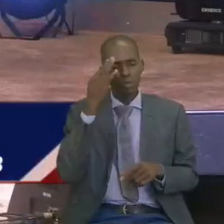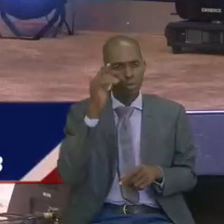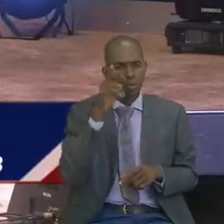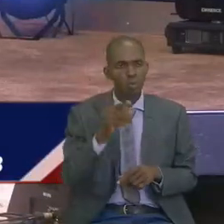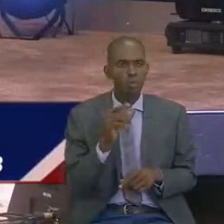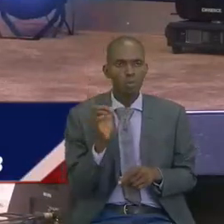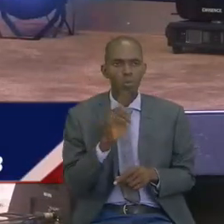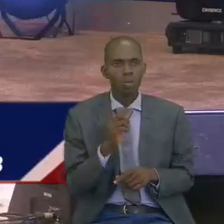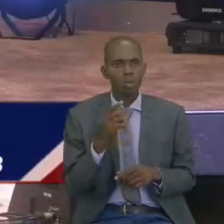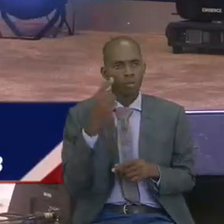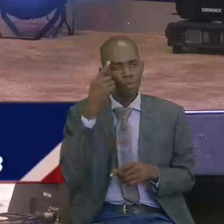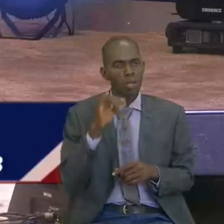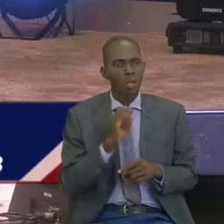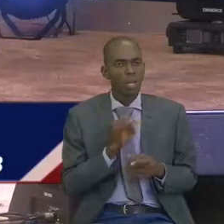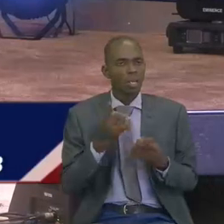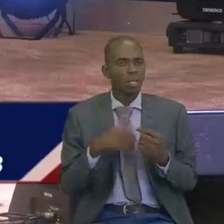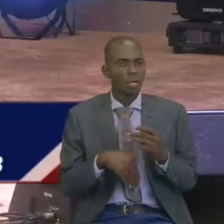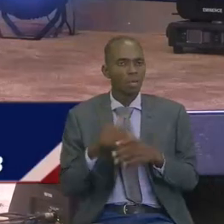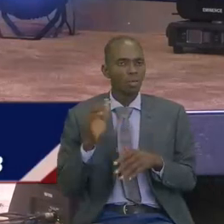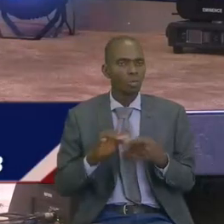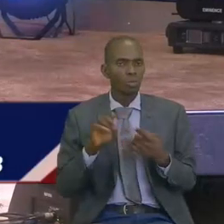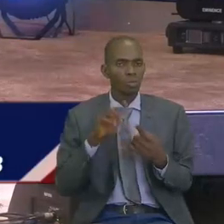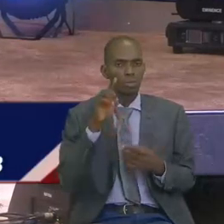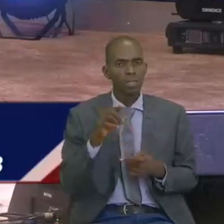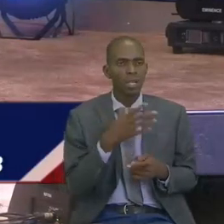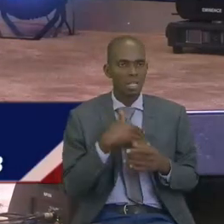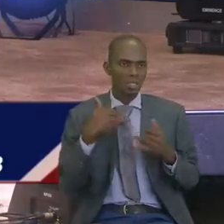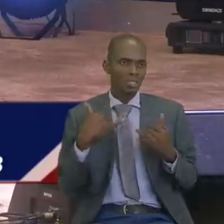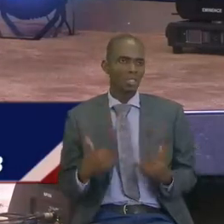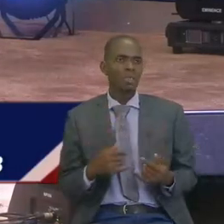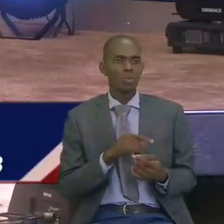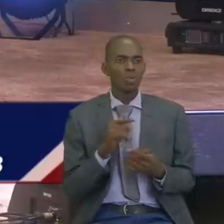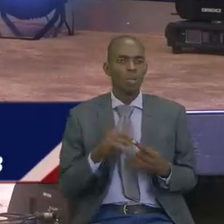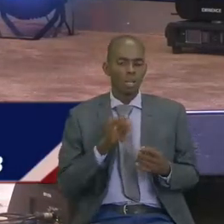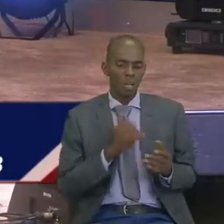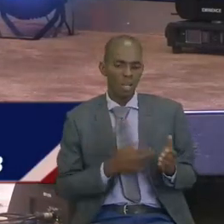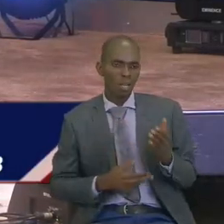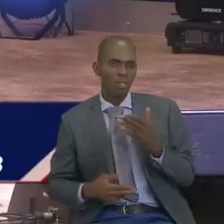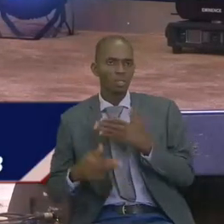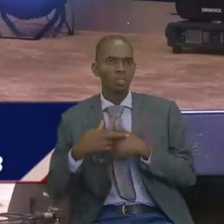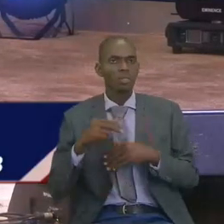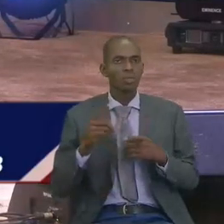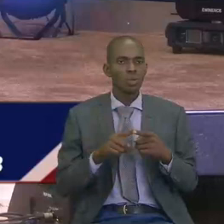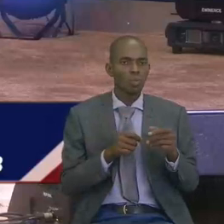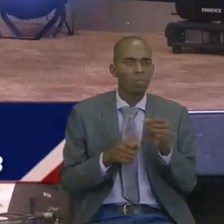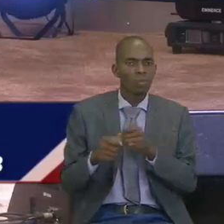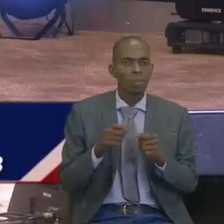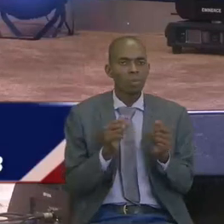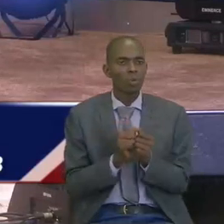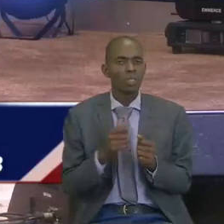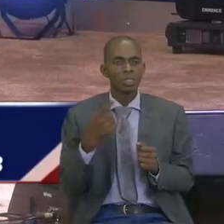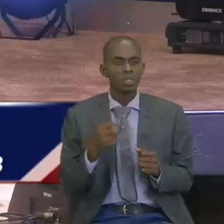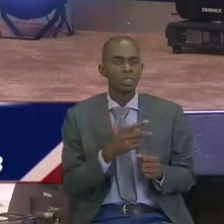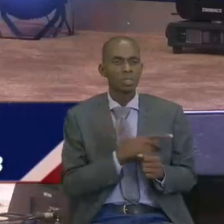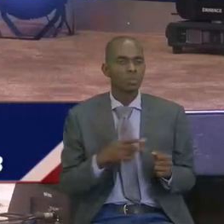je suis venu vers toi? Maintenant, je m'en retourne pour combattre le chef